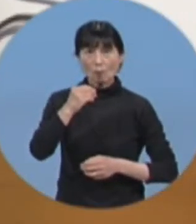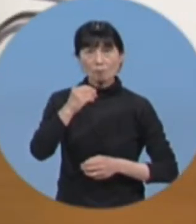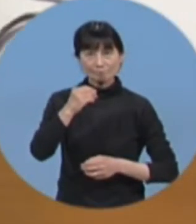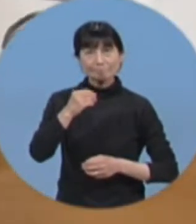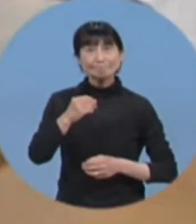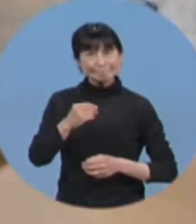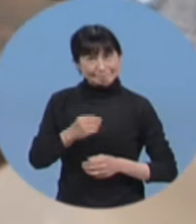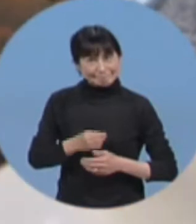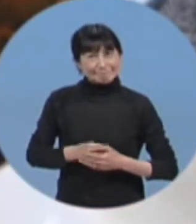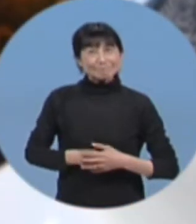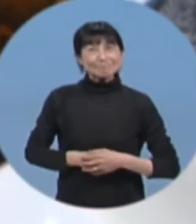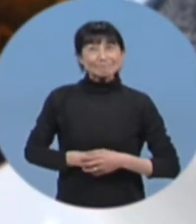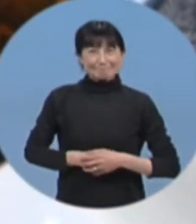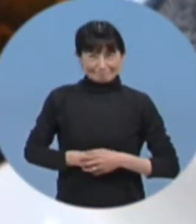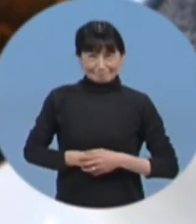はい、